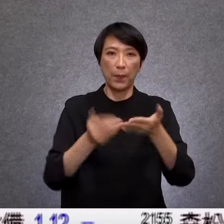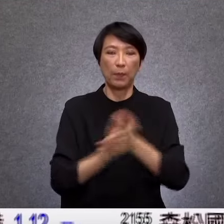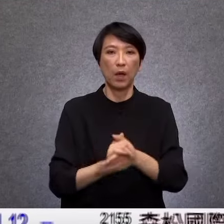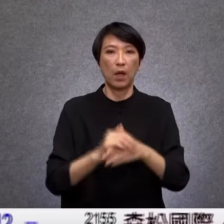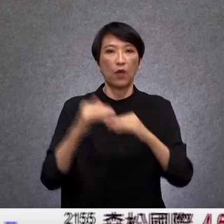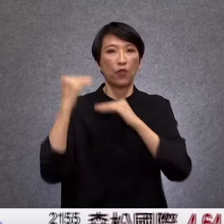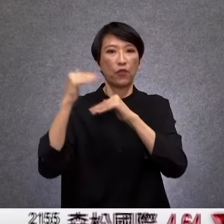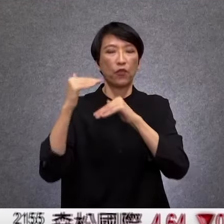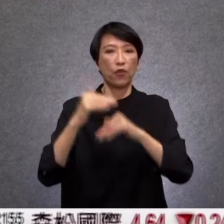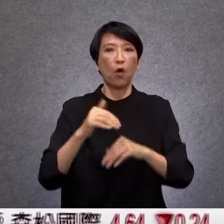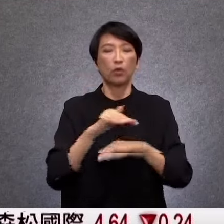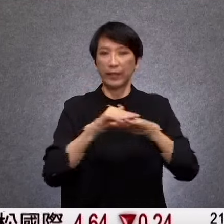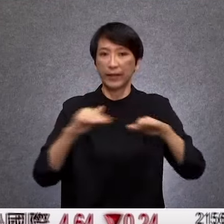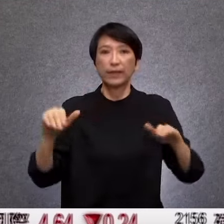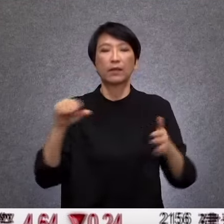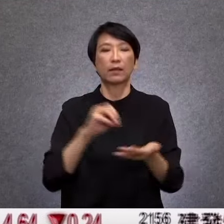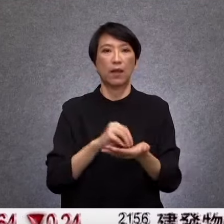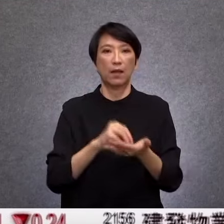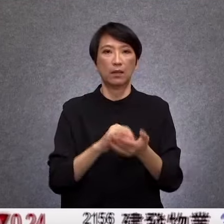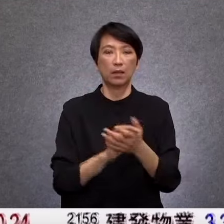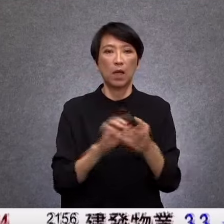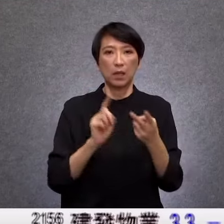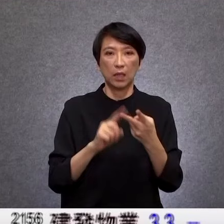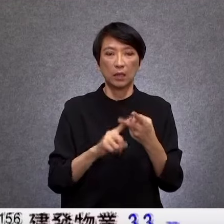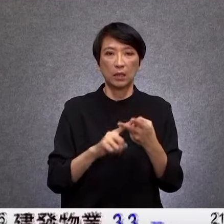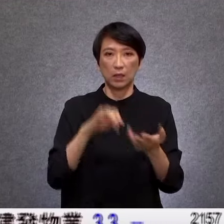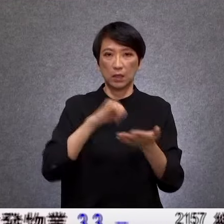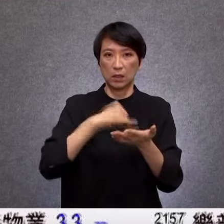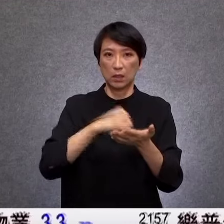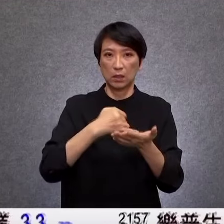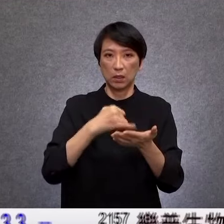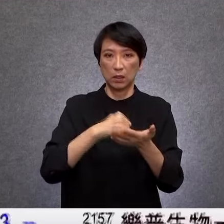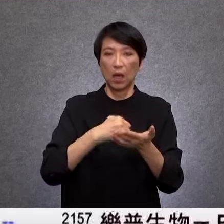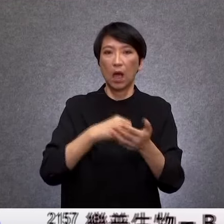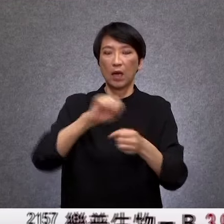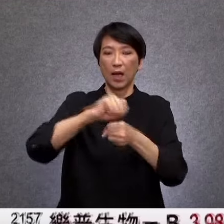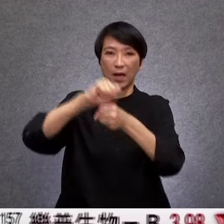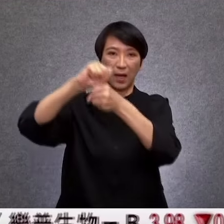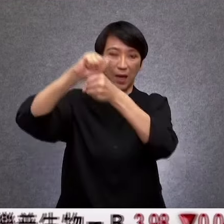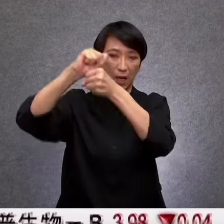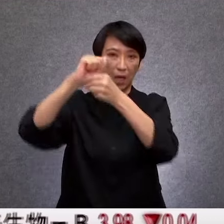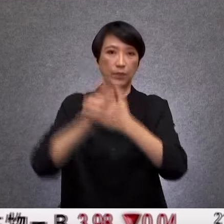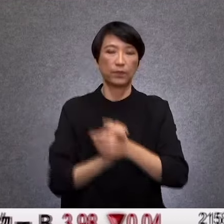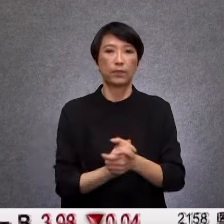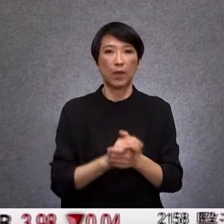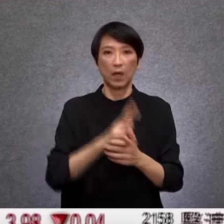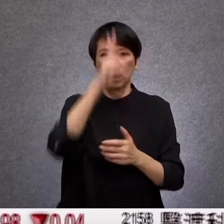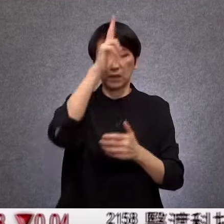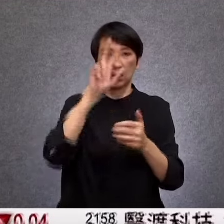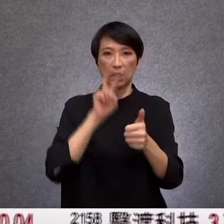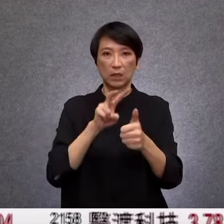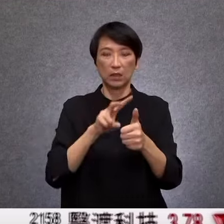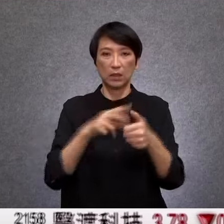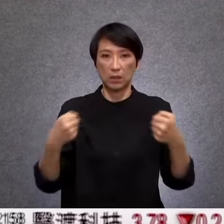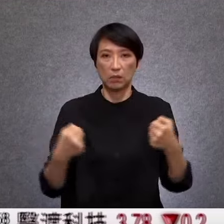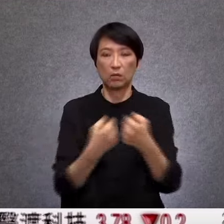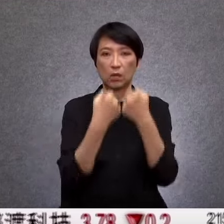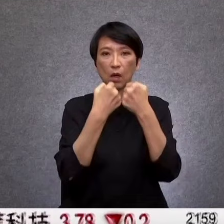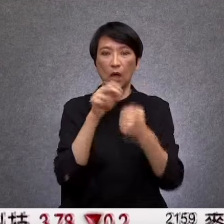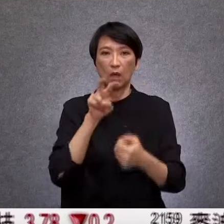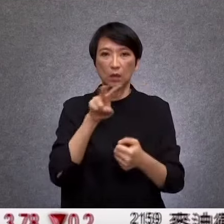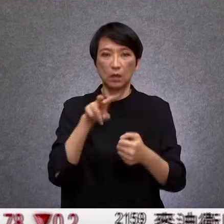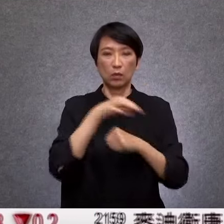宅物業市場咧，一來供求比較穩定。二來咧，喺一個高利率，啲利息一路加緊，